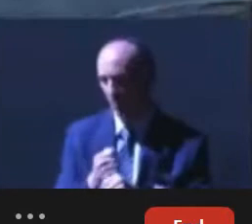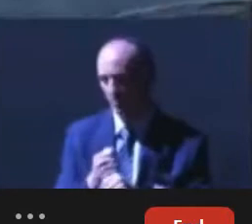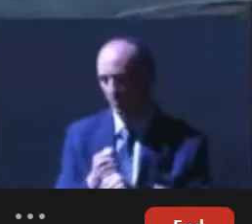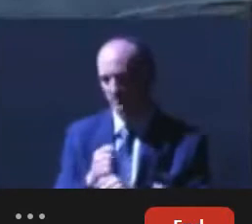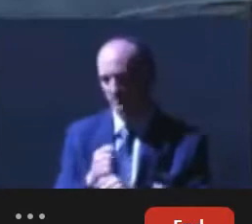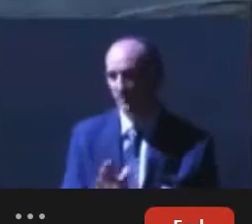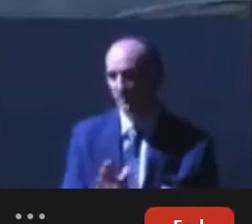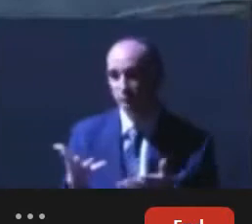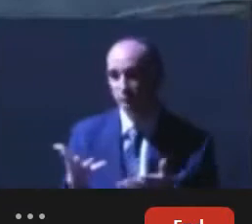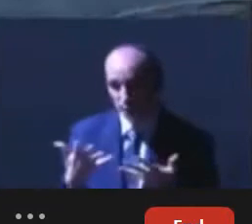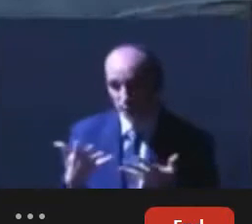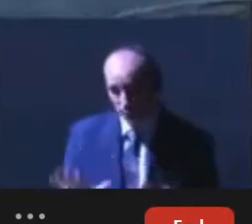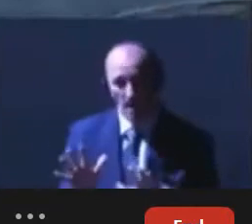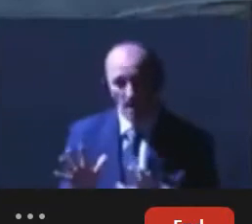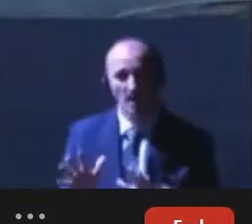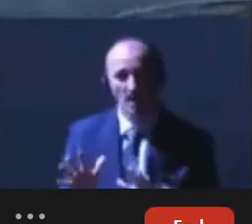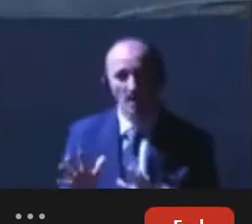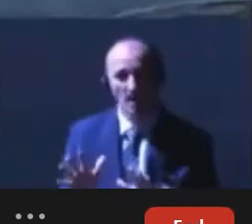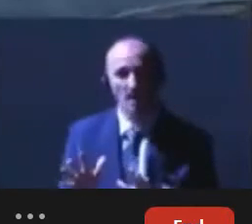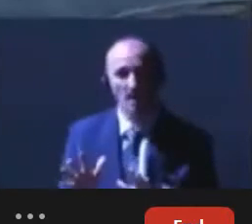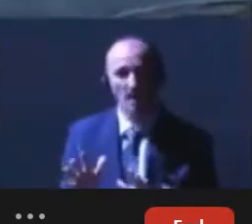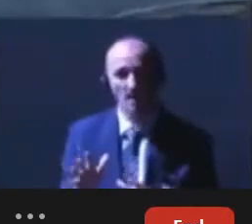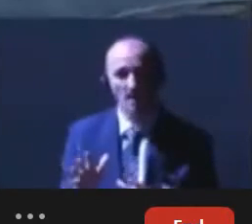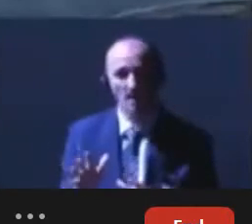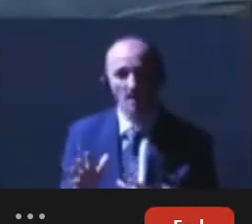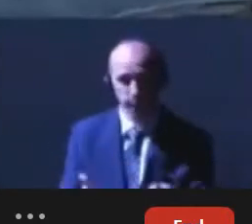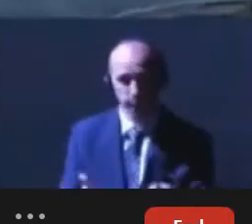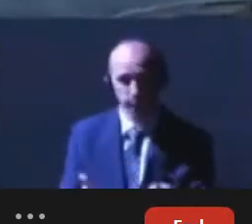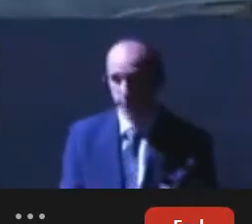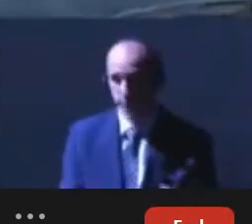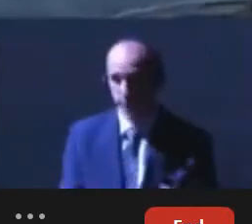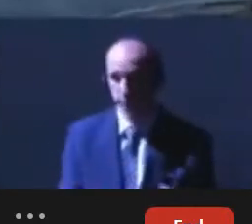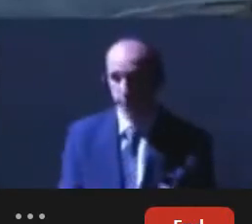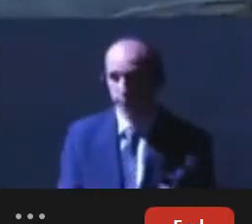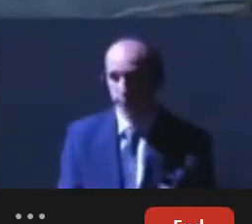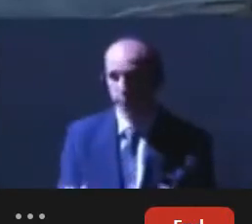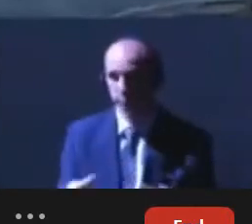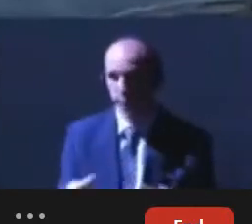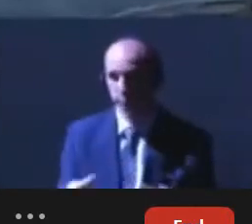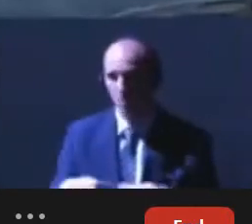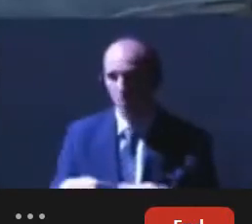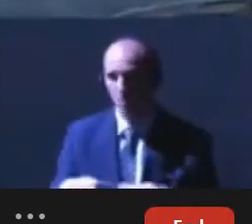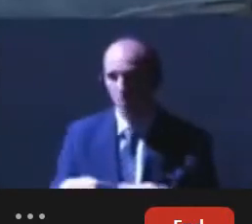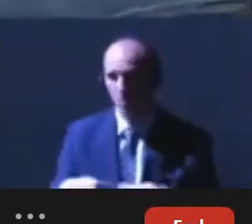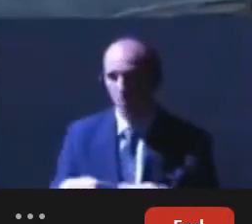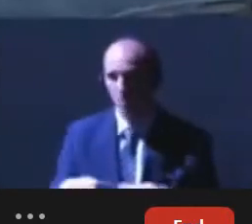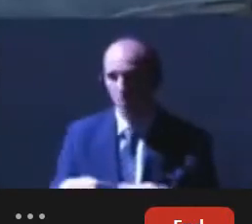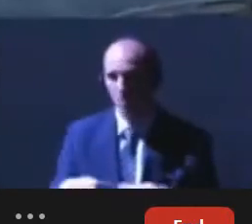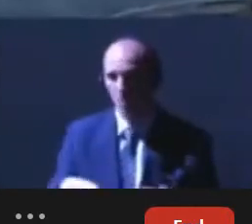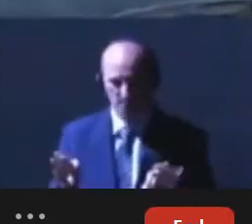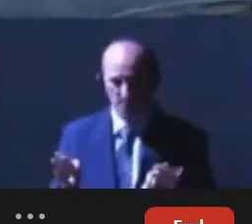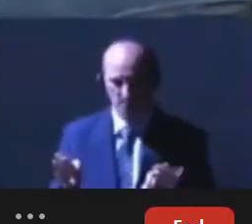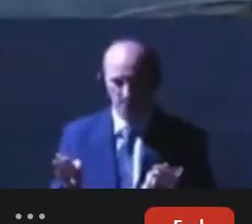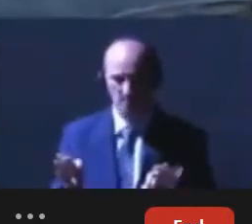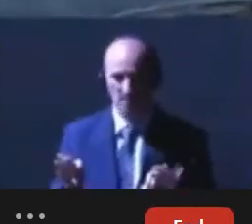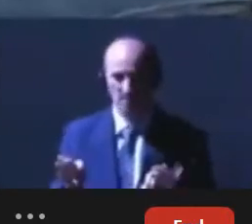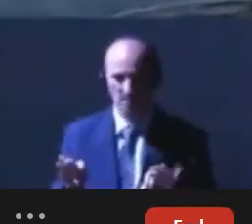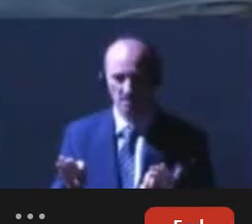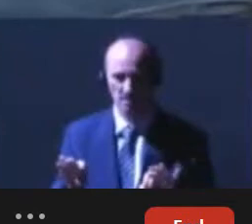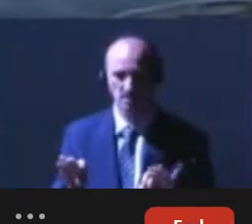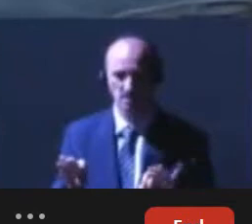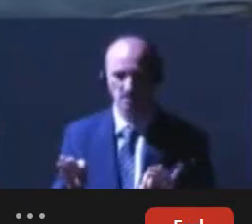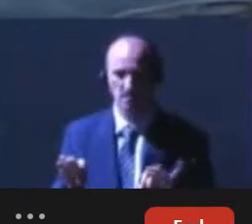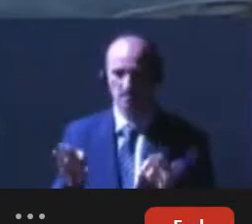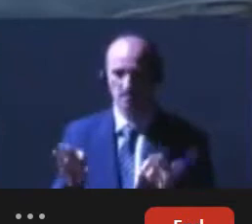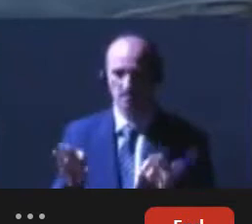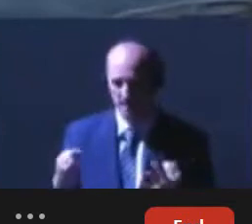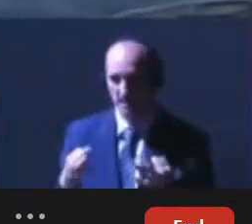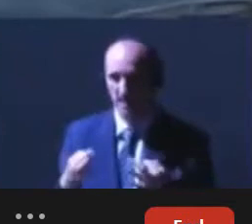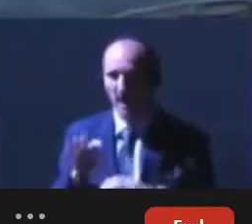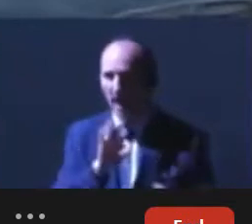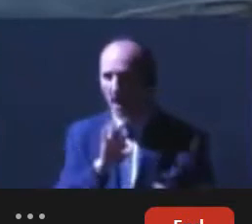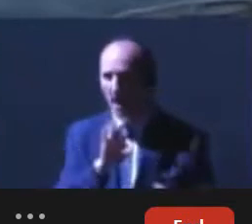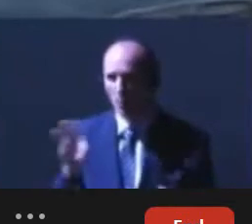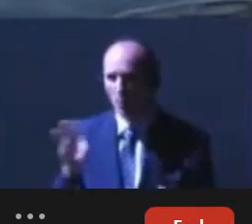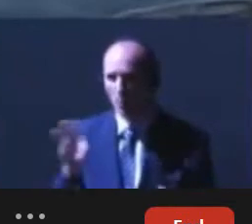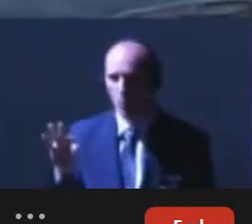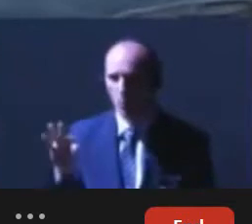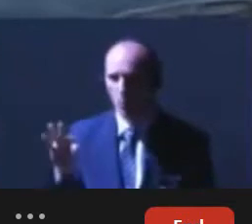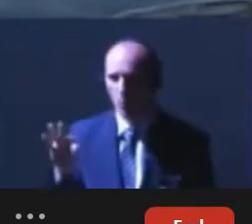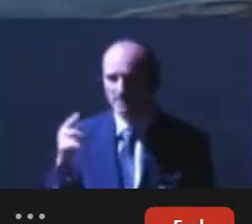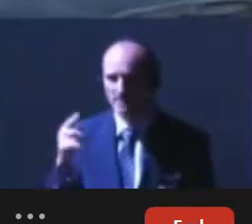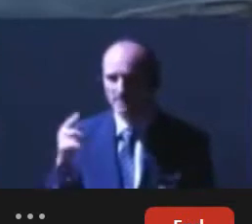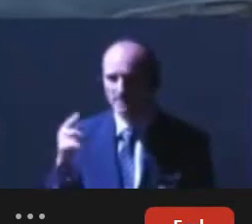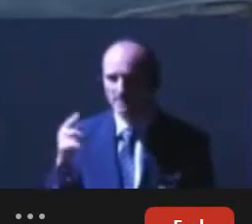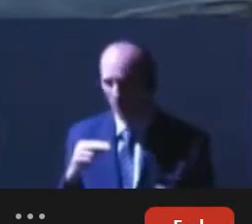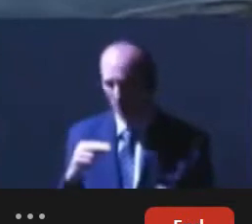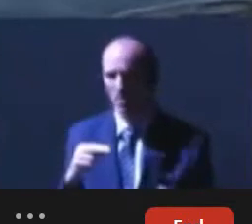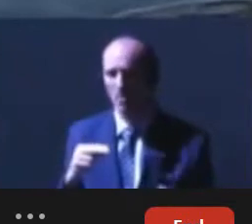các cái trong lĩnh vực này, và chúng ta đang chuẩn bị một cách rất là nghiêm túc. Và mọi người đã nghe thấy chưa, trong cái quan tâm trên hệ